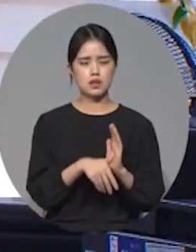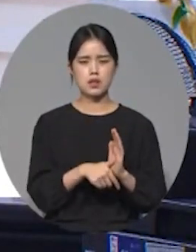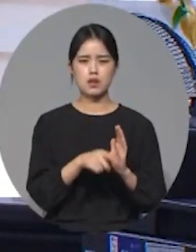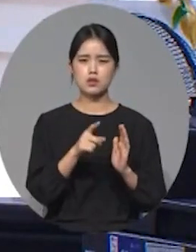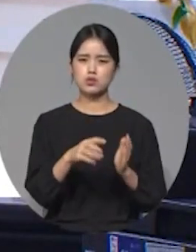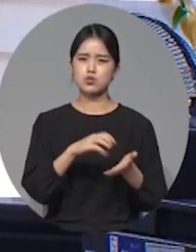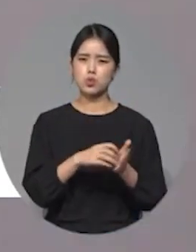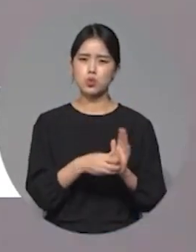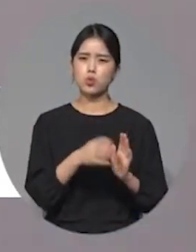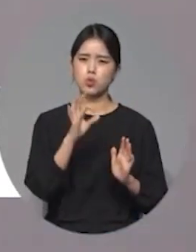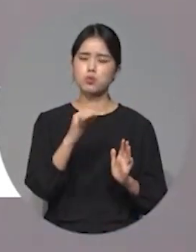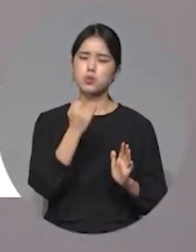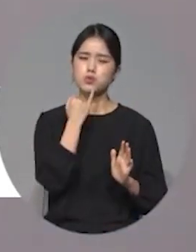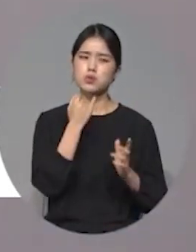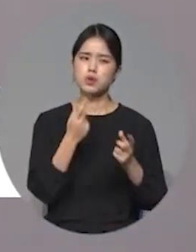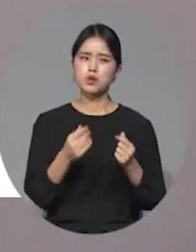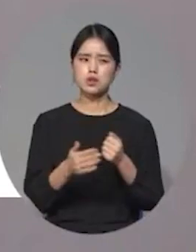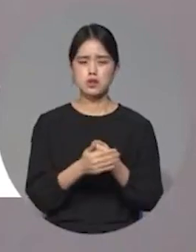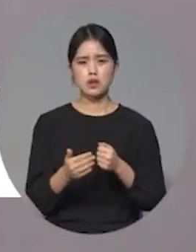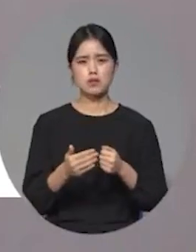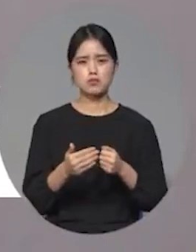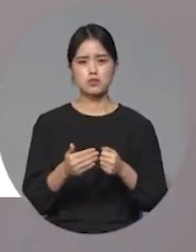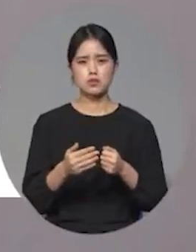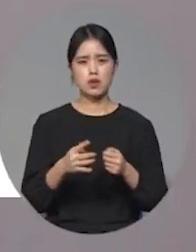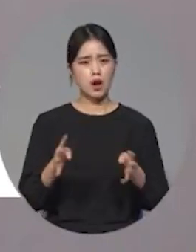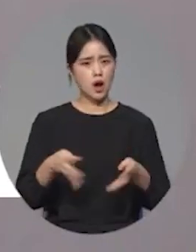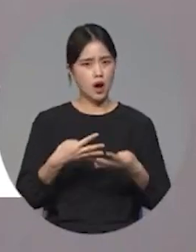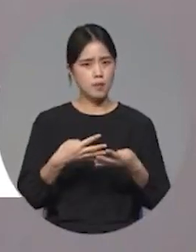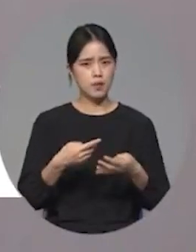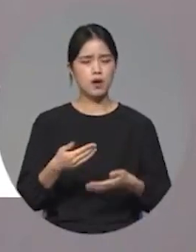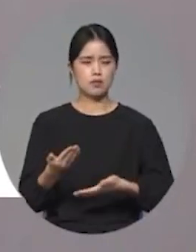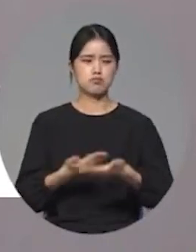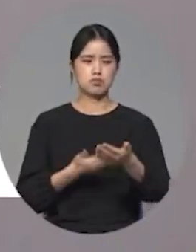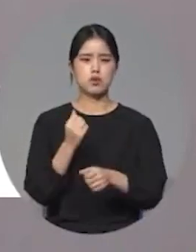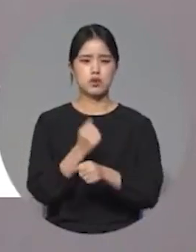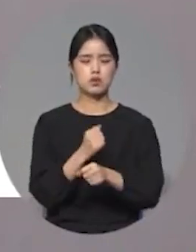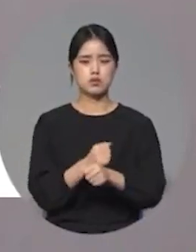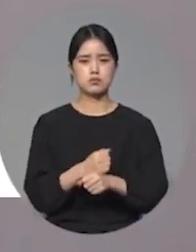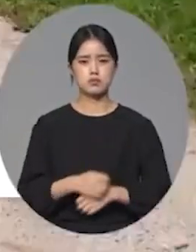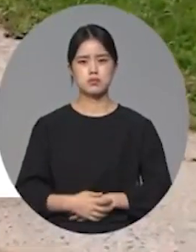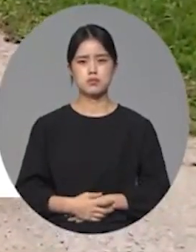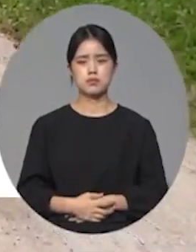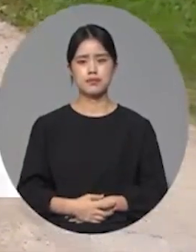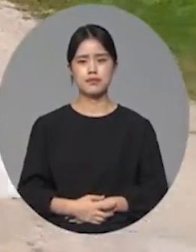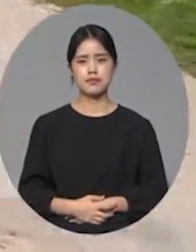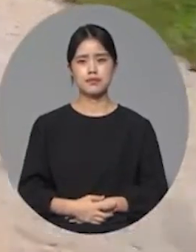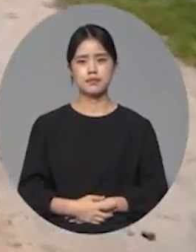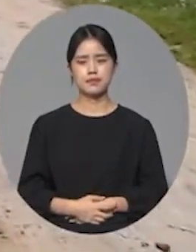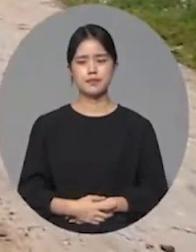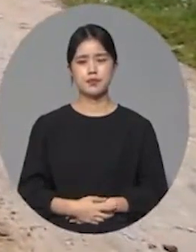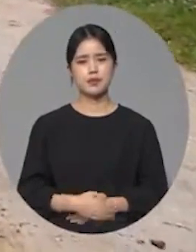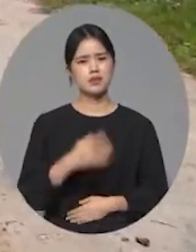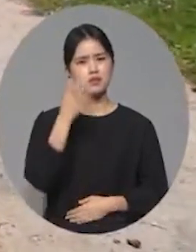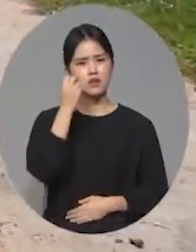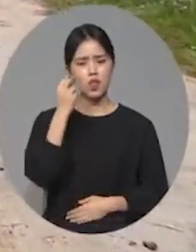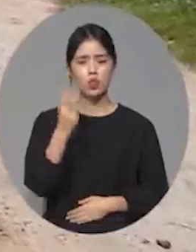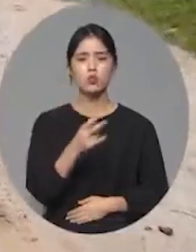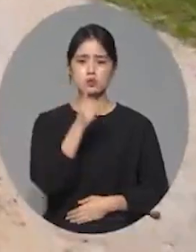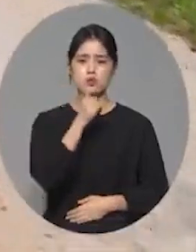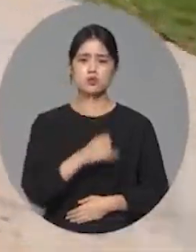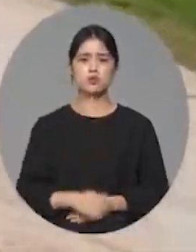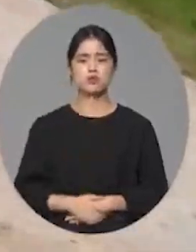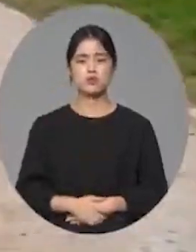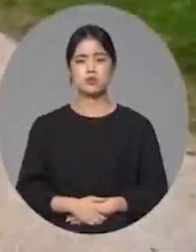가격이면 적정하지 않냐고 상호 협의할 매수 협의가 이루어졌습니다. 매수하고 매도하고. 이상한 점은 또